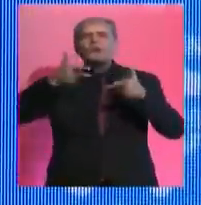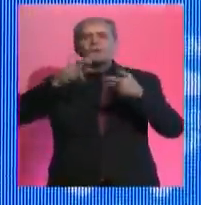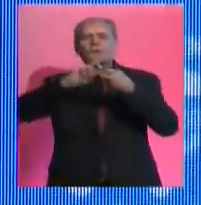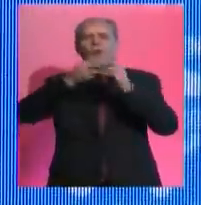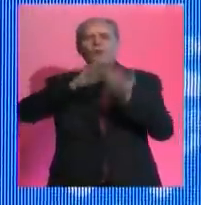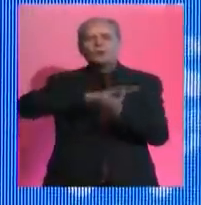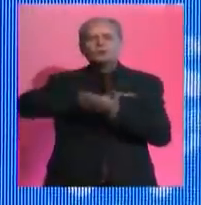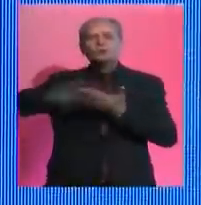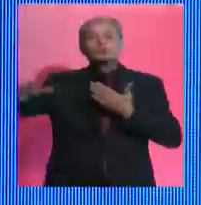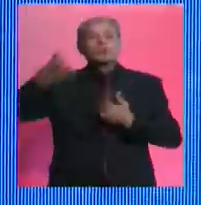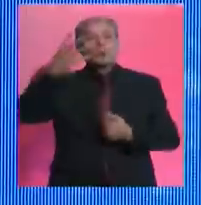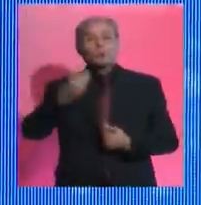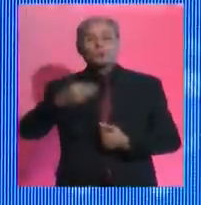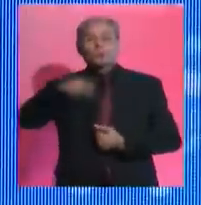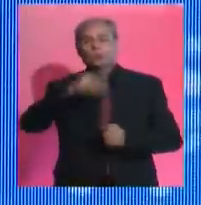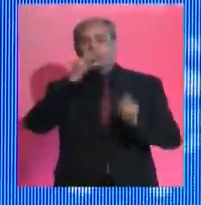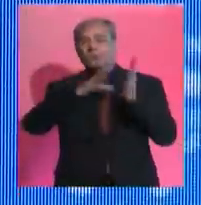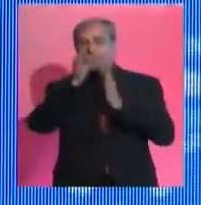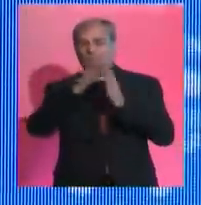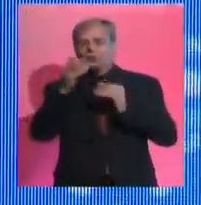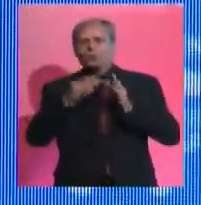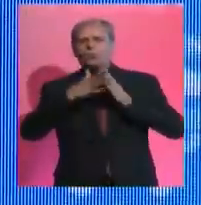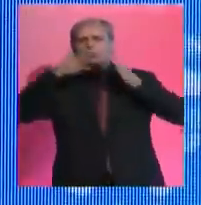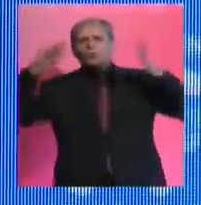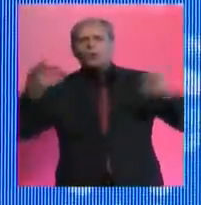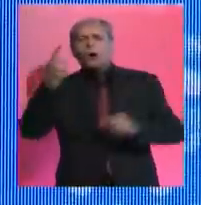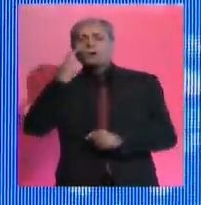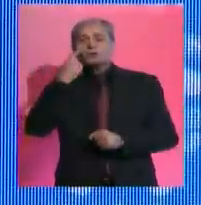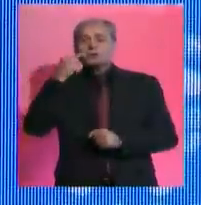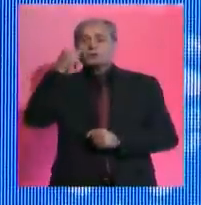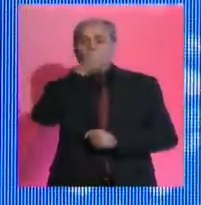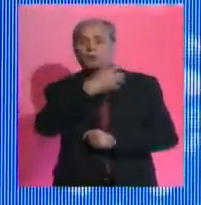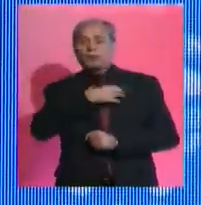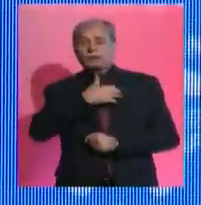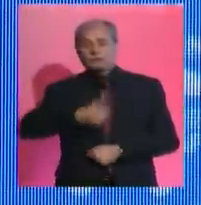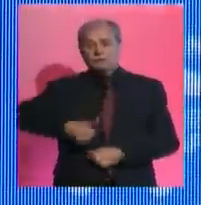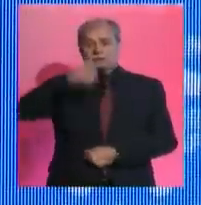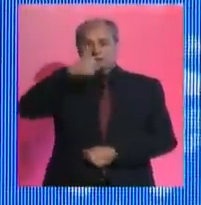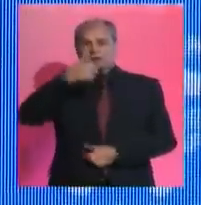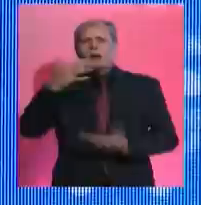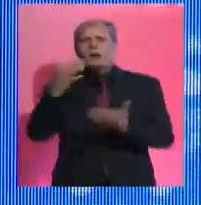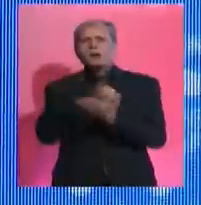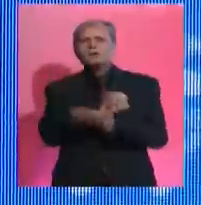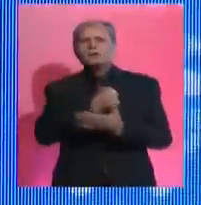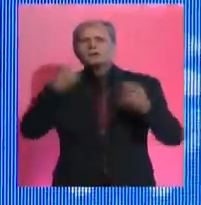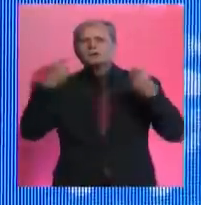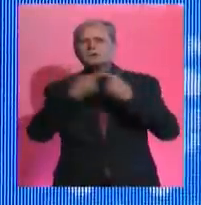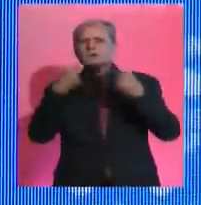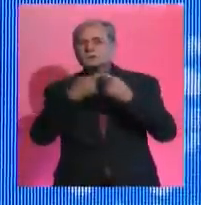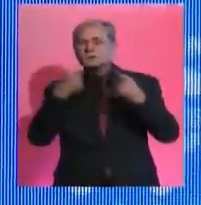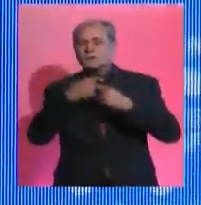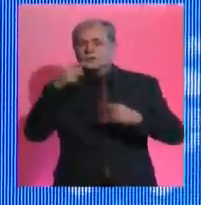çözebilmiş olmamızın tarifidir büyük Önder Mustafa Kemal Atatürk'ün liderliğinde kazandığımız milli